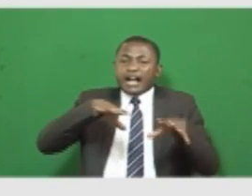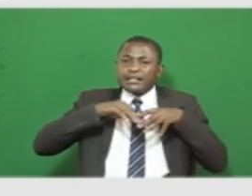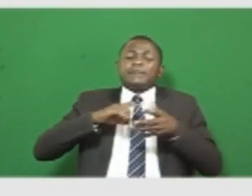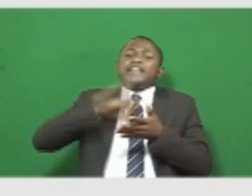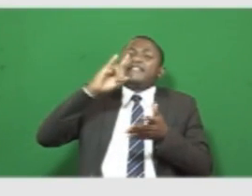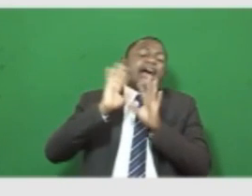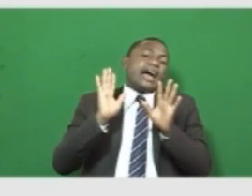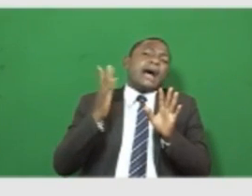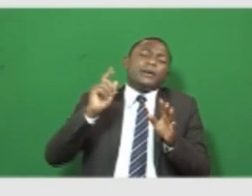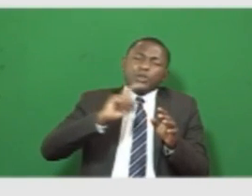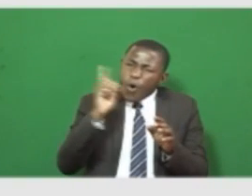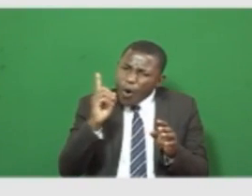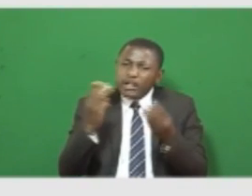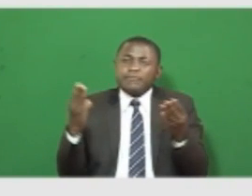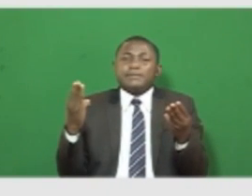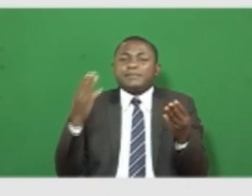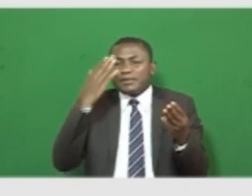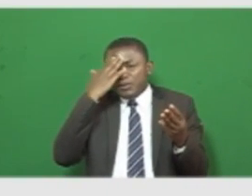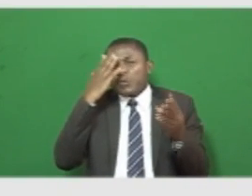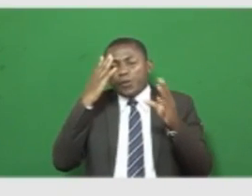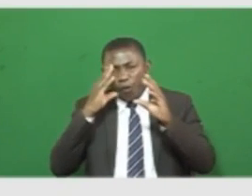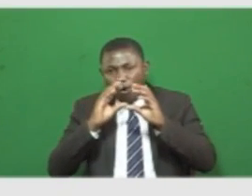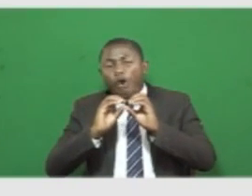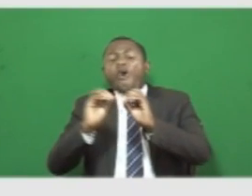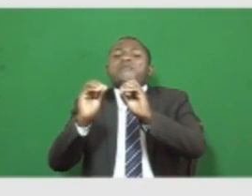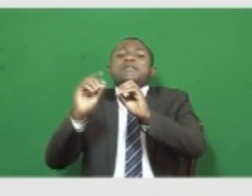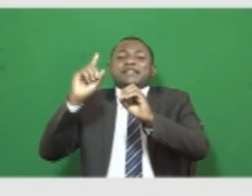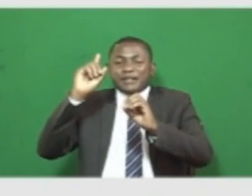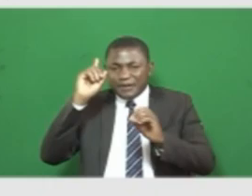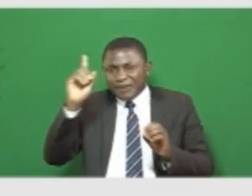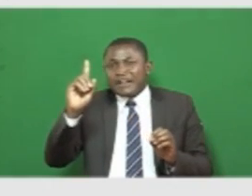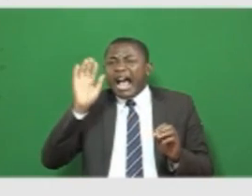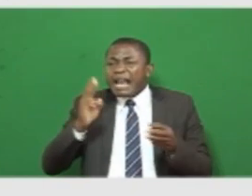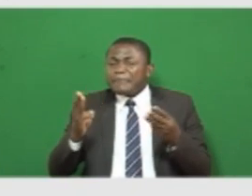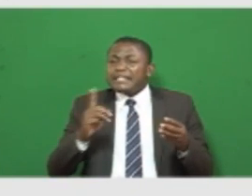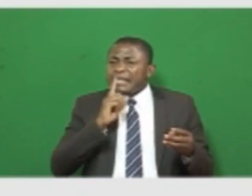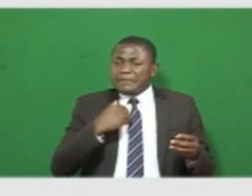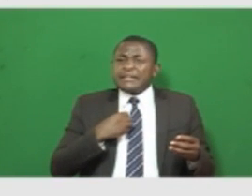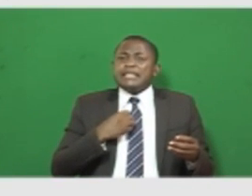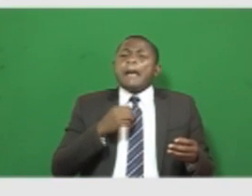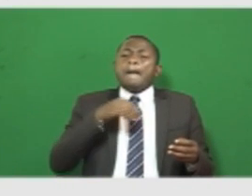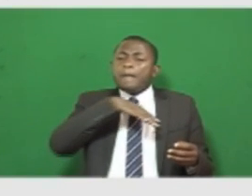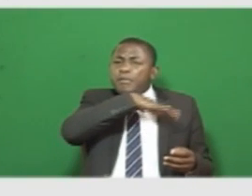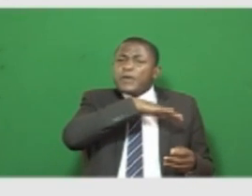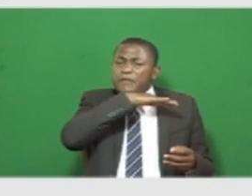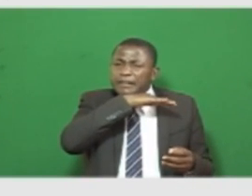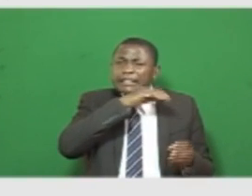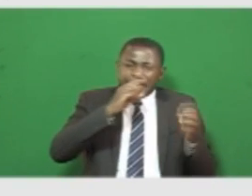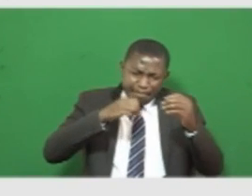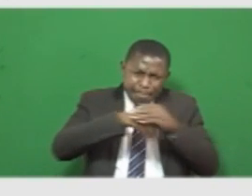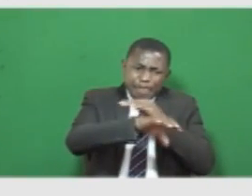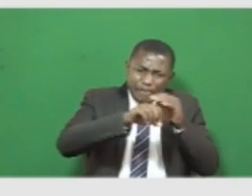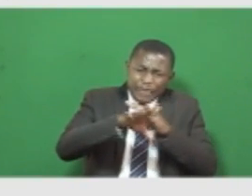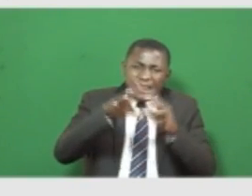kudenga. Eh. Vajinji vachati kwandiri nezuva iro. Ishe ishe. Atina kuprofita mzitare nyere. Mm-hmm. Nekudzinga mwe ya kaipa